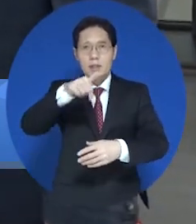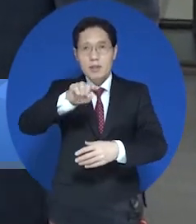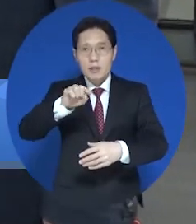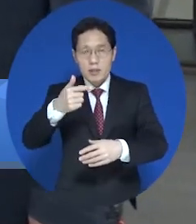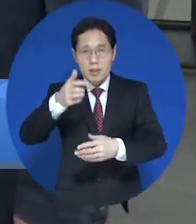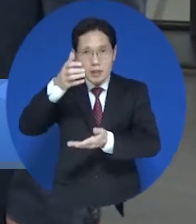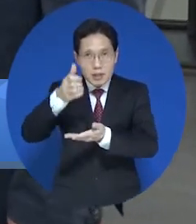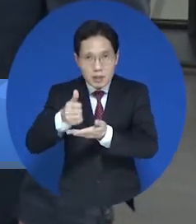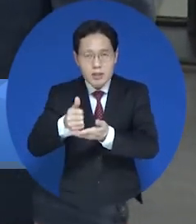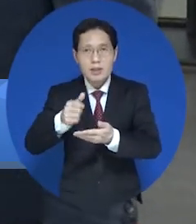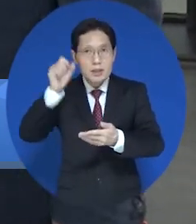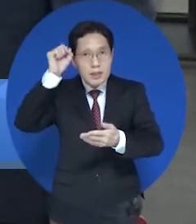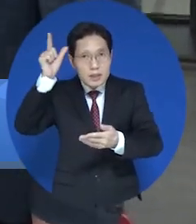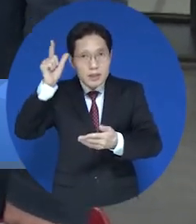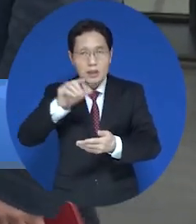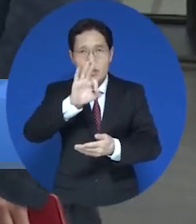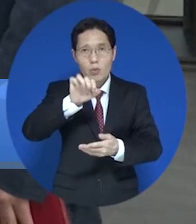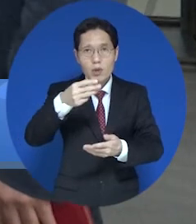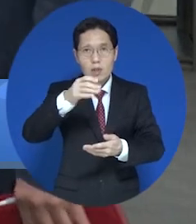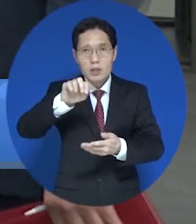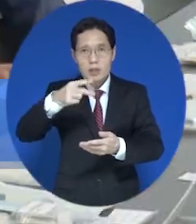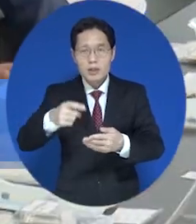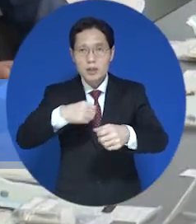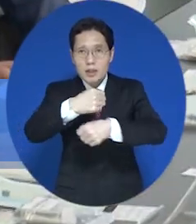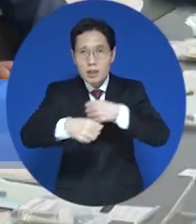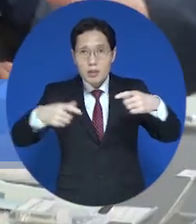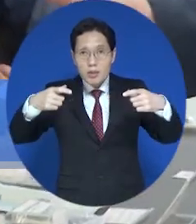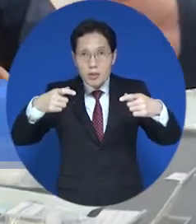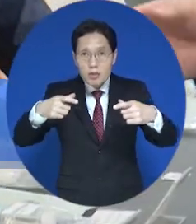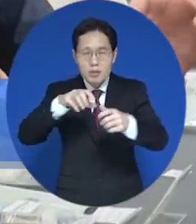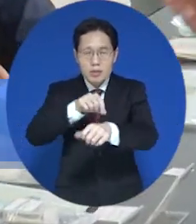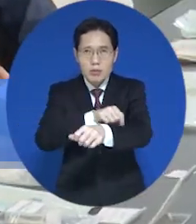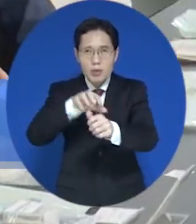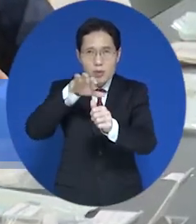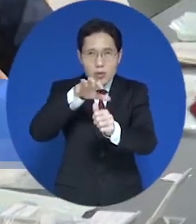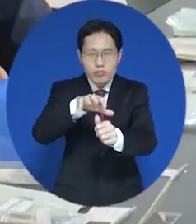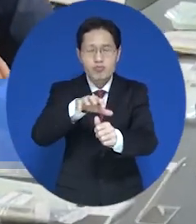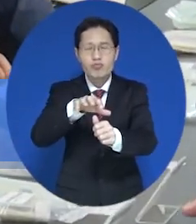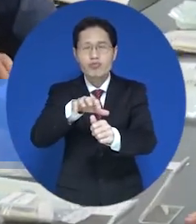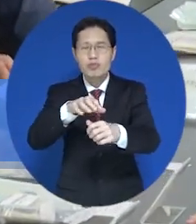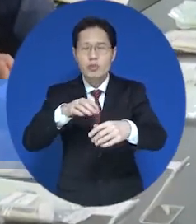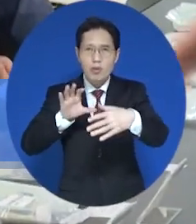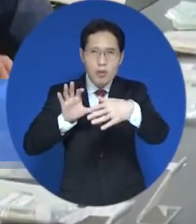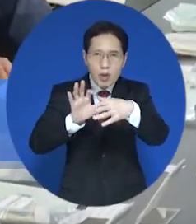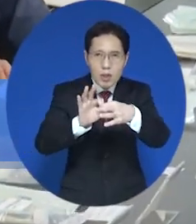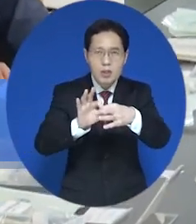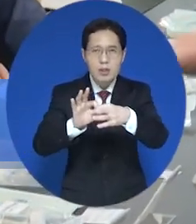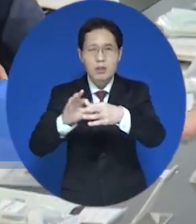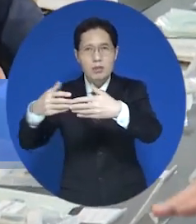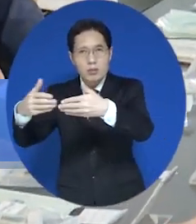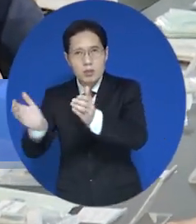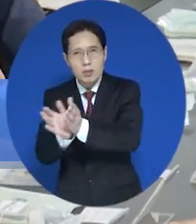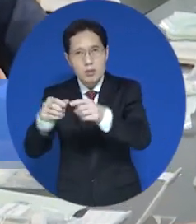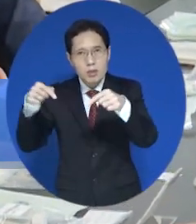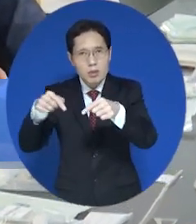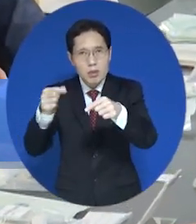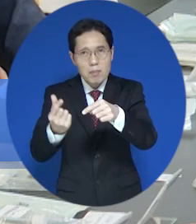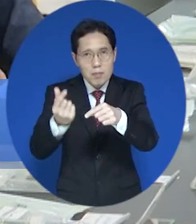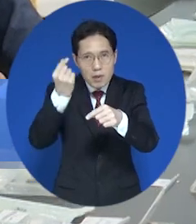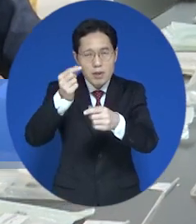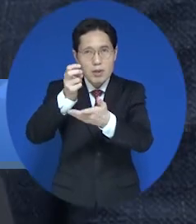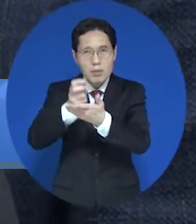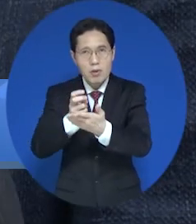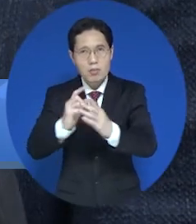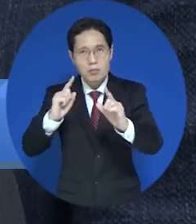권칠승 장관은 스마트 웰리스 규제자유특구의 성과가 계속 이어지도록 관계부처와 협의를 통해 조속한